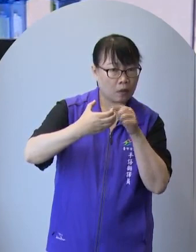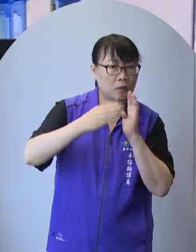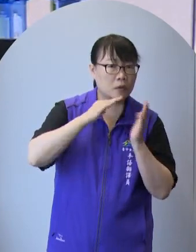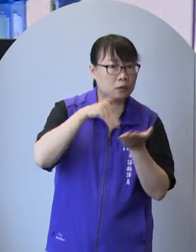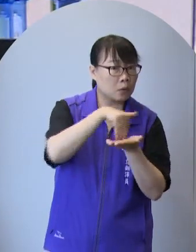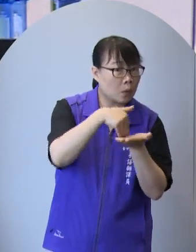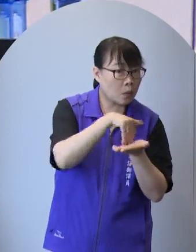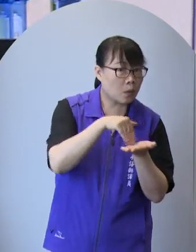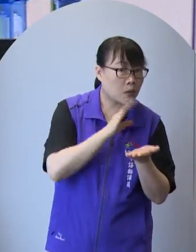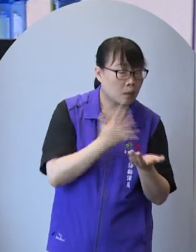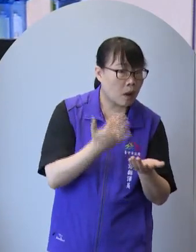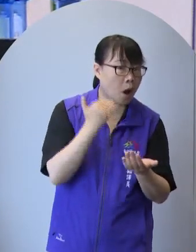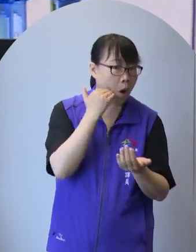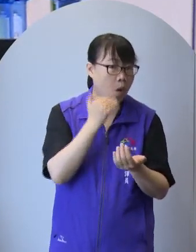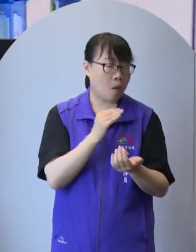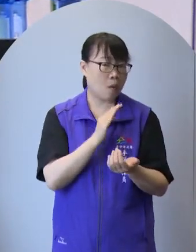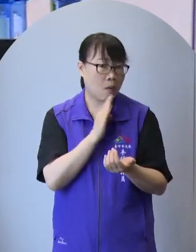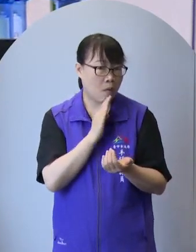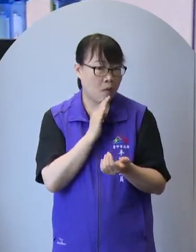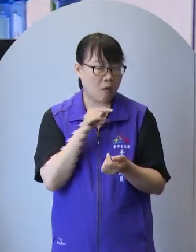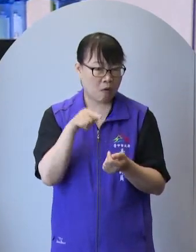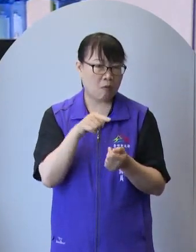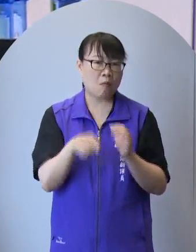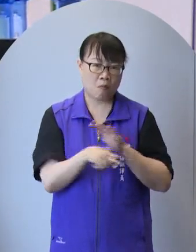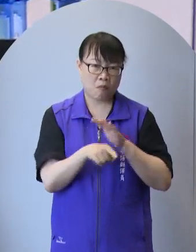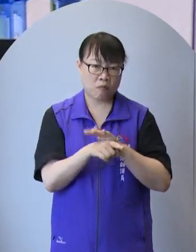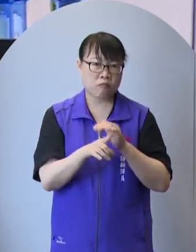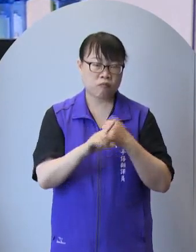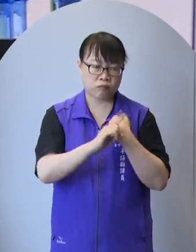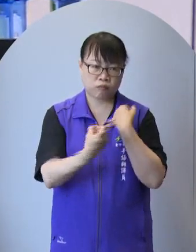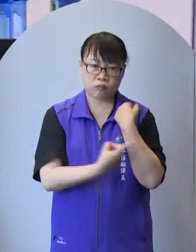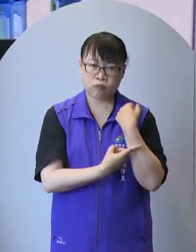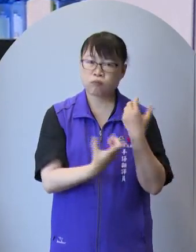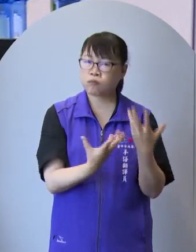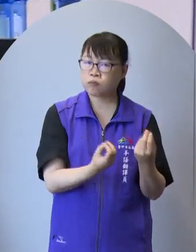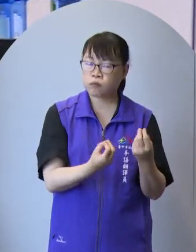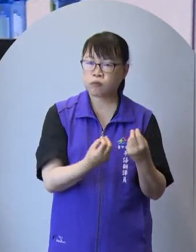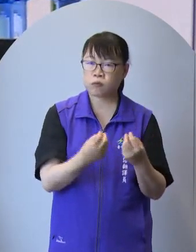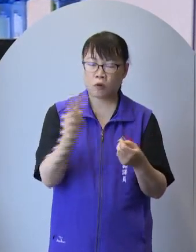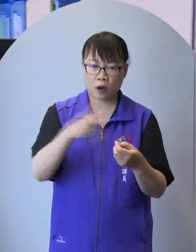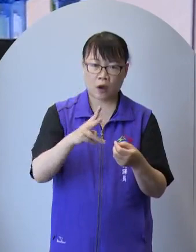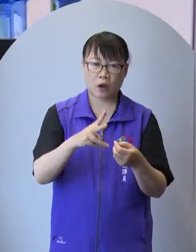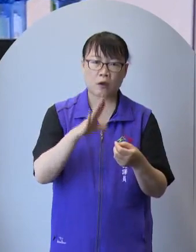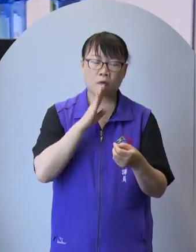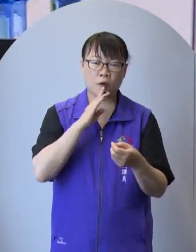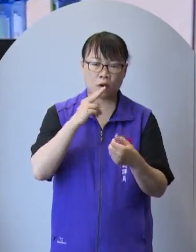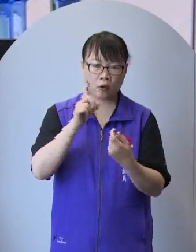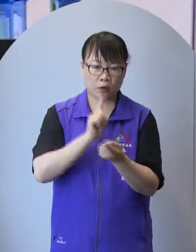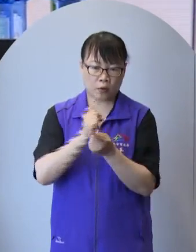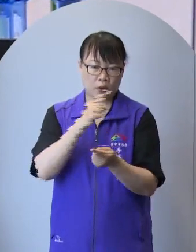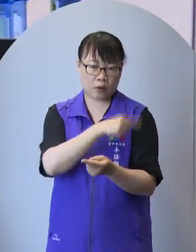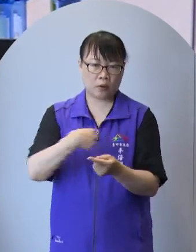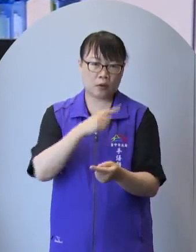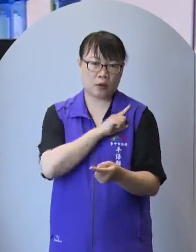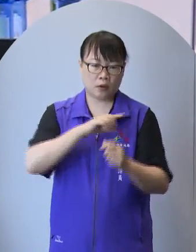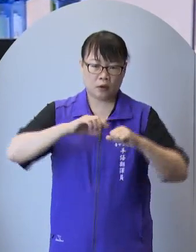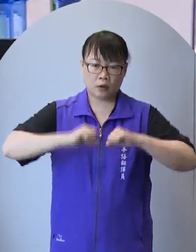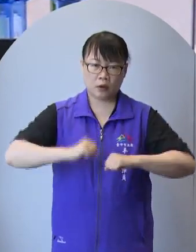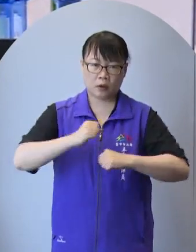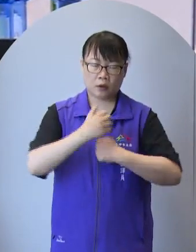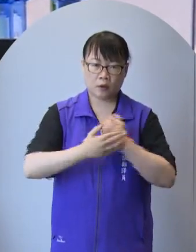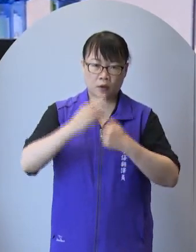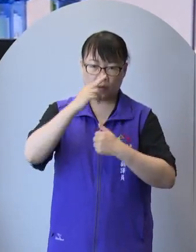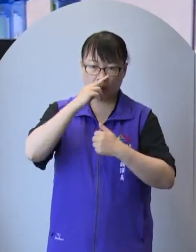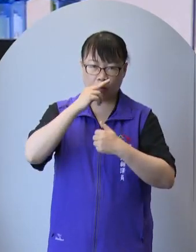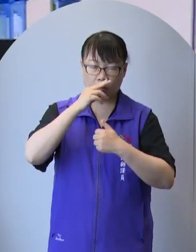杯，如果是这样的话，那基本上不符合国家规范，也影响你的健康，大家要注意哈。那所以我们今天